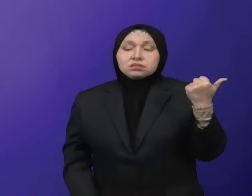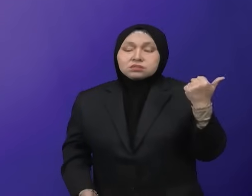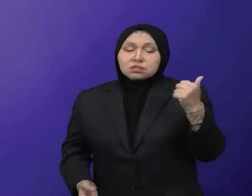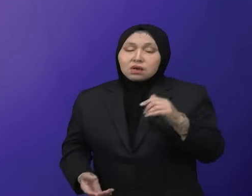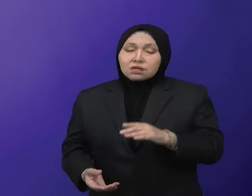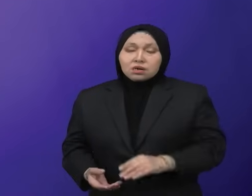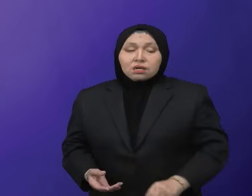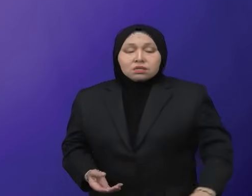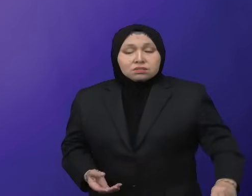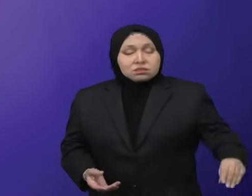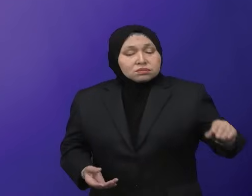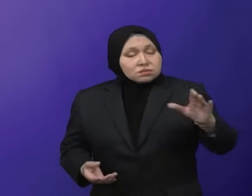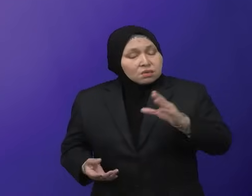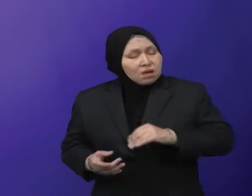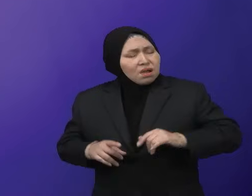كيد